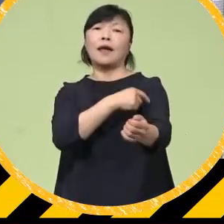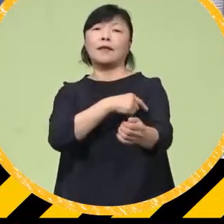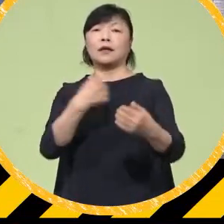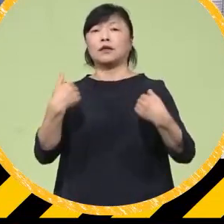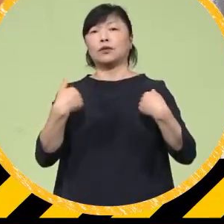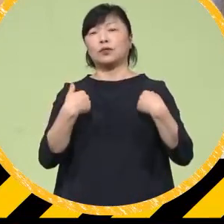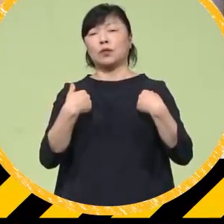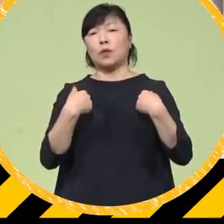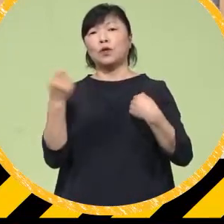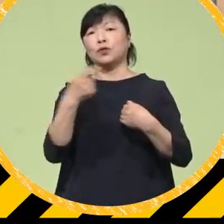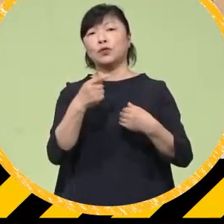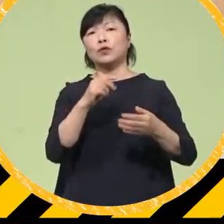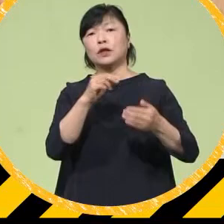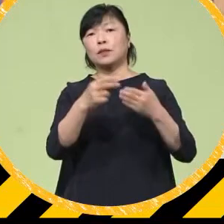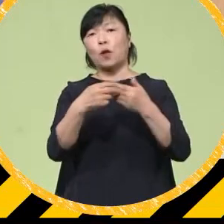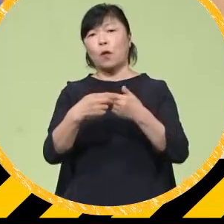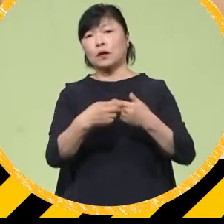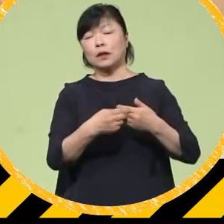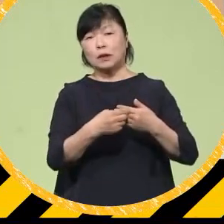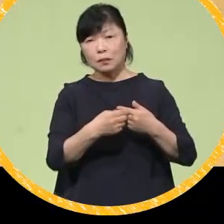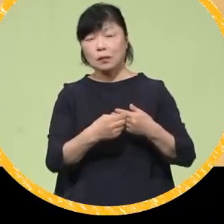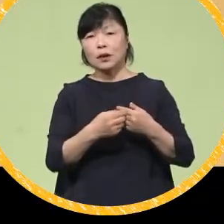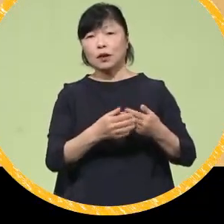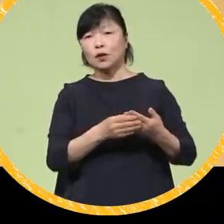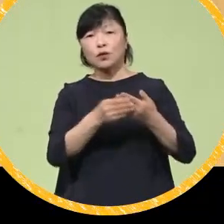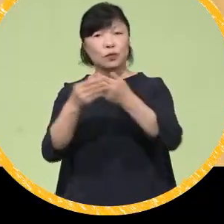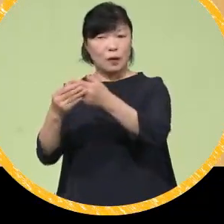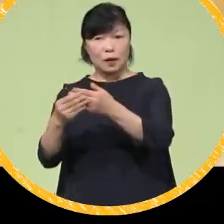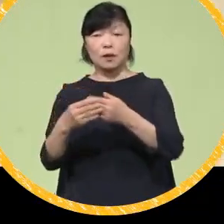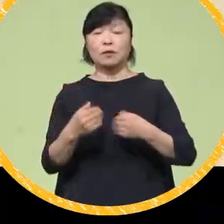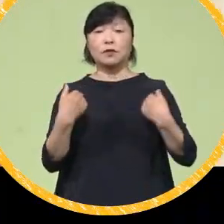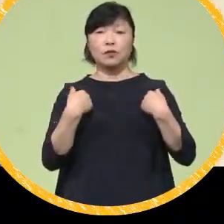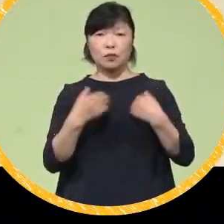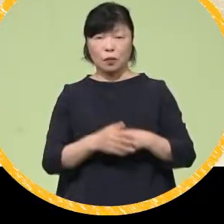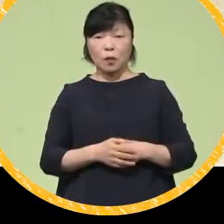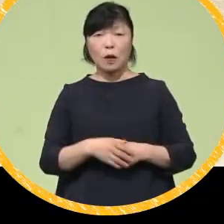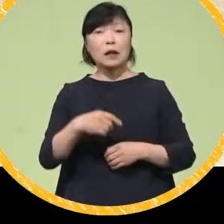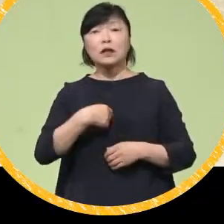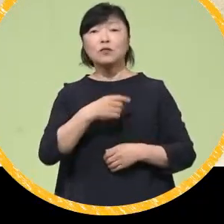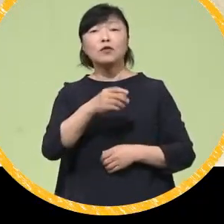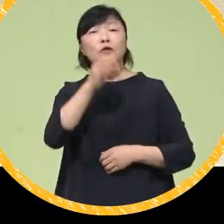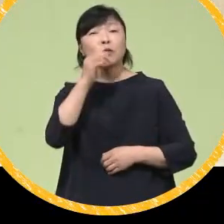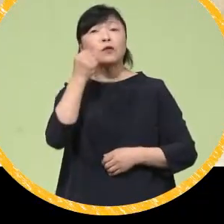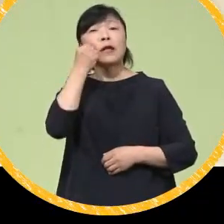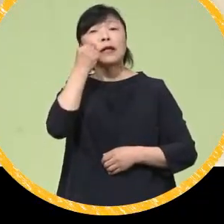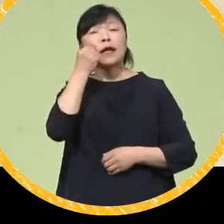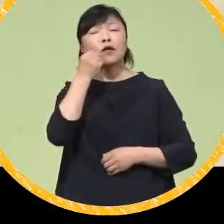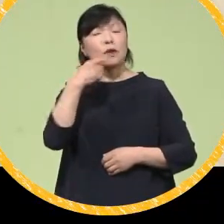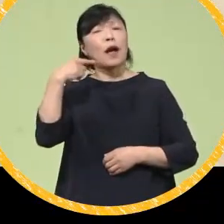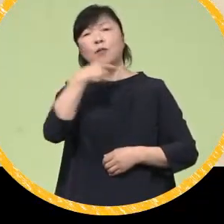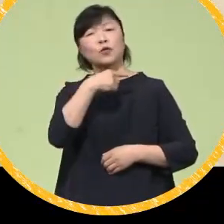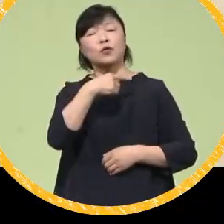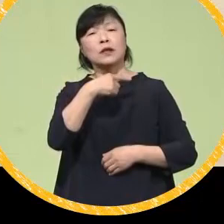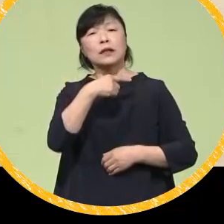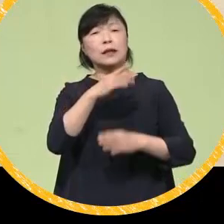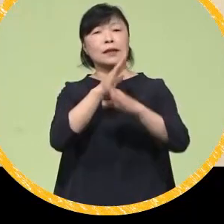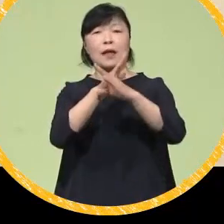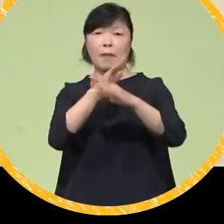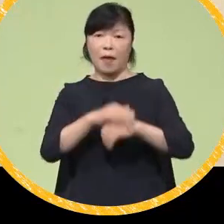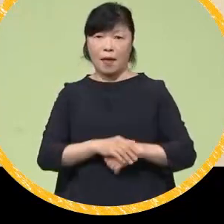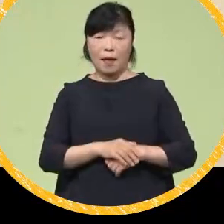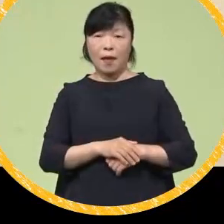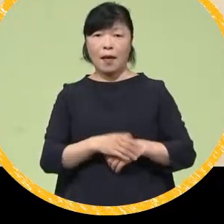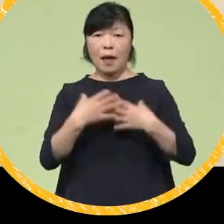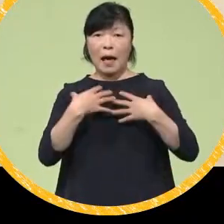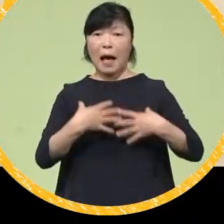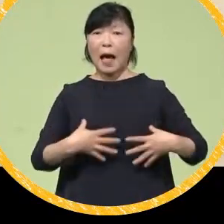のですぐに病院を受診させましょう。 この時自力で飲めない場合は無理して飲ませるのは厳禁、うん、